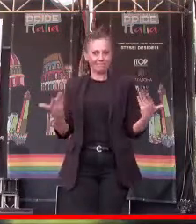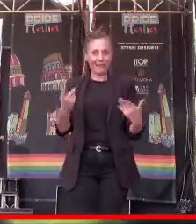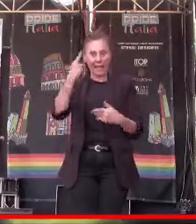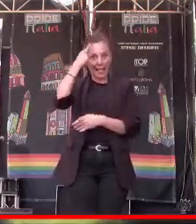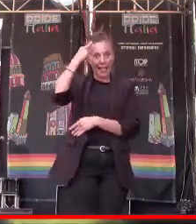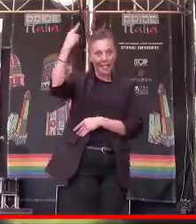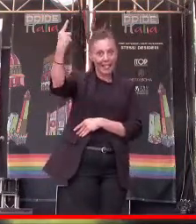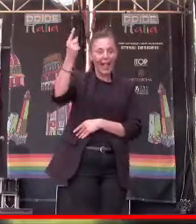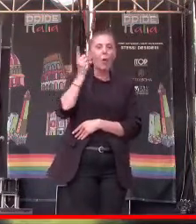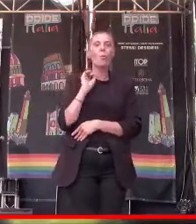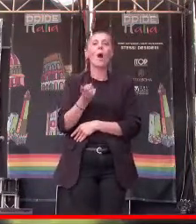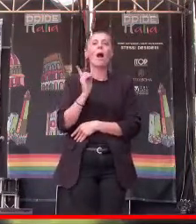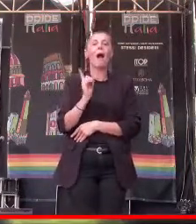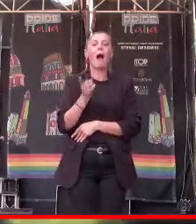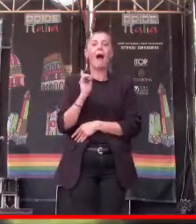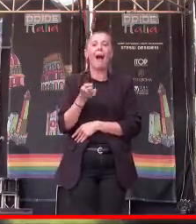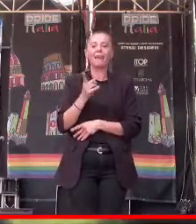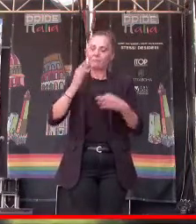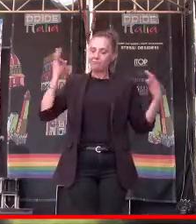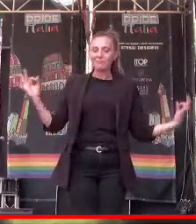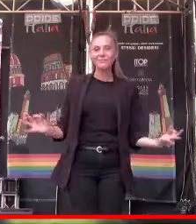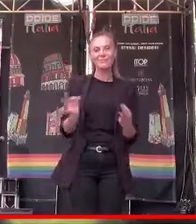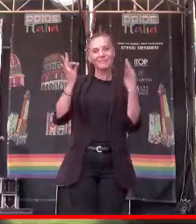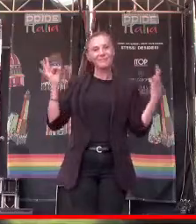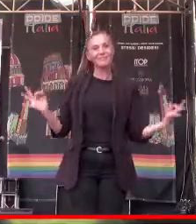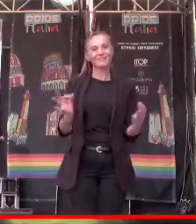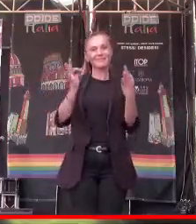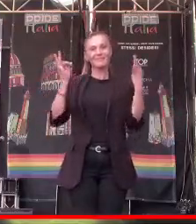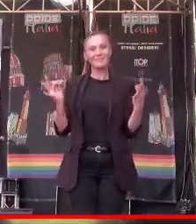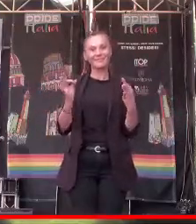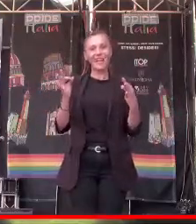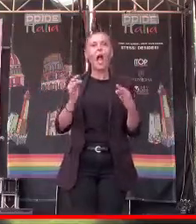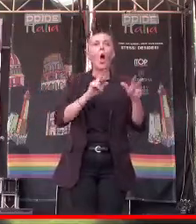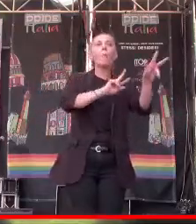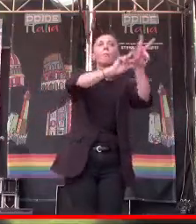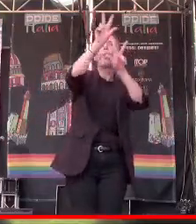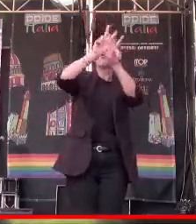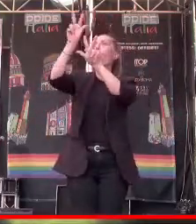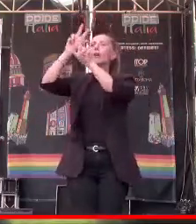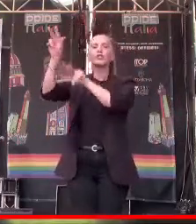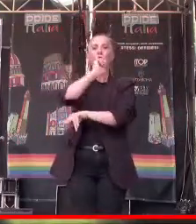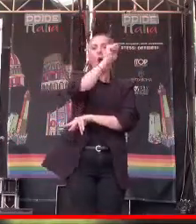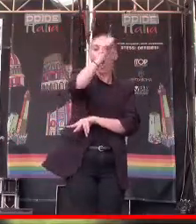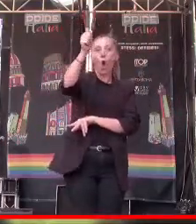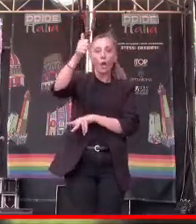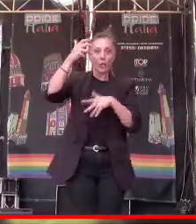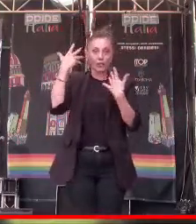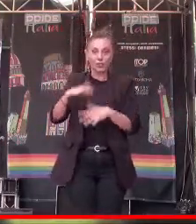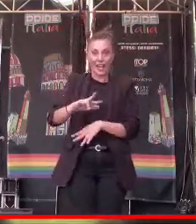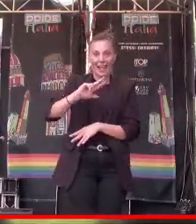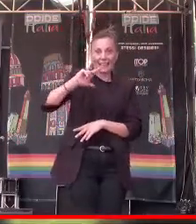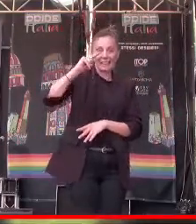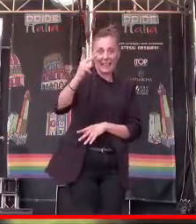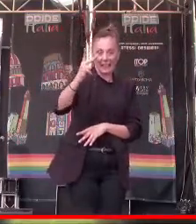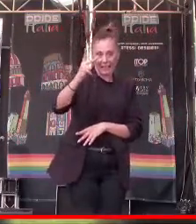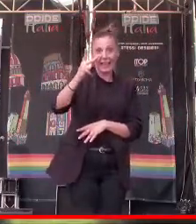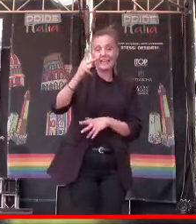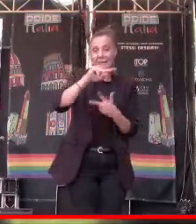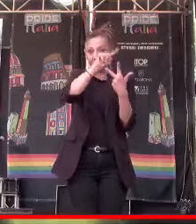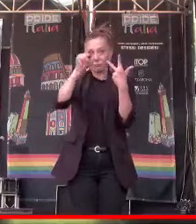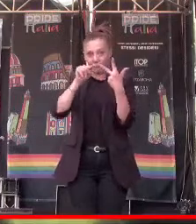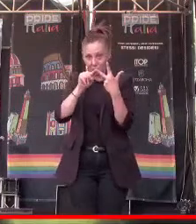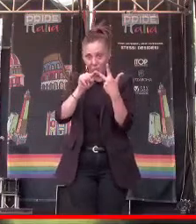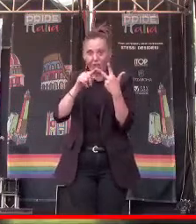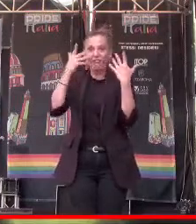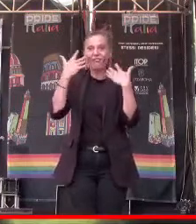l'idea è quella di passeggiare per ogni municipio di Roma. Siamo già al terzo, oggi siamo al